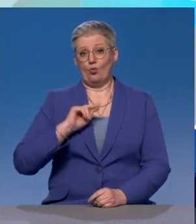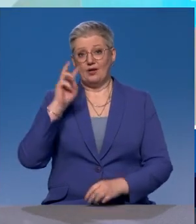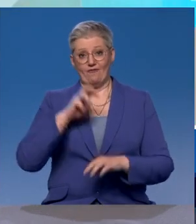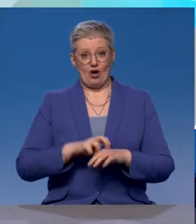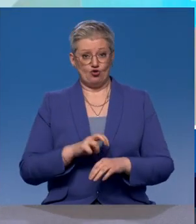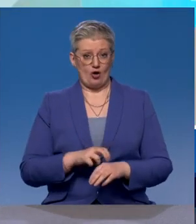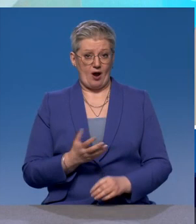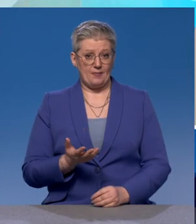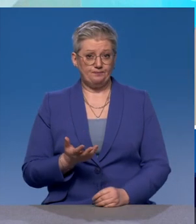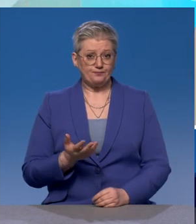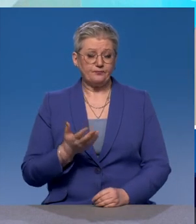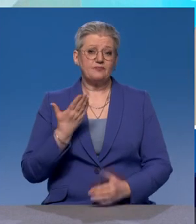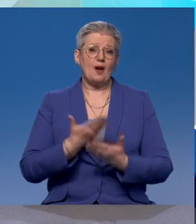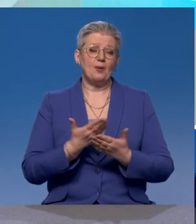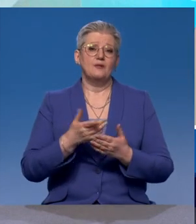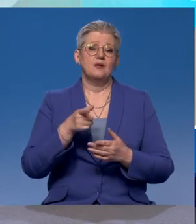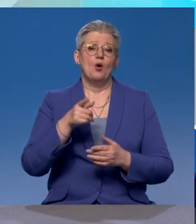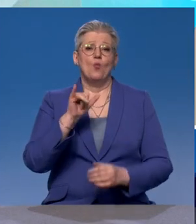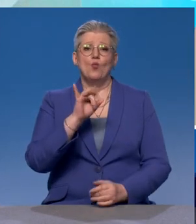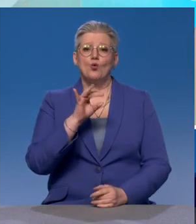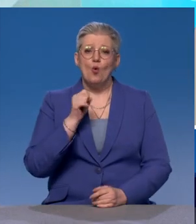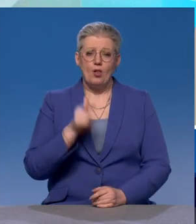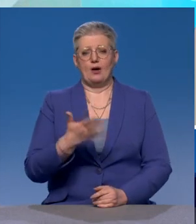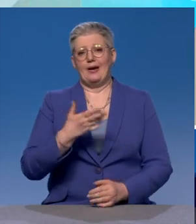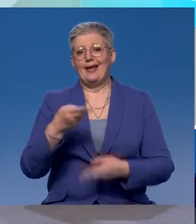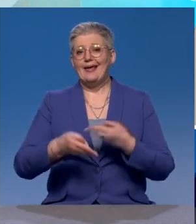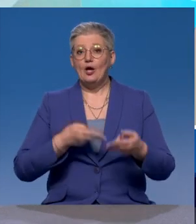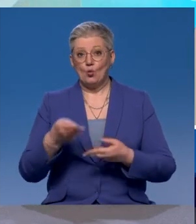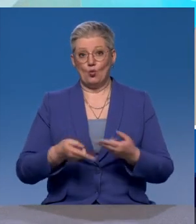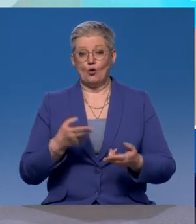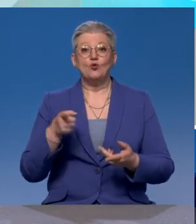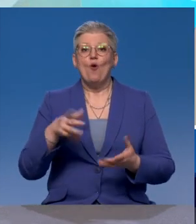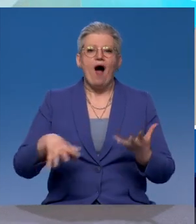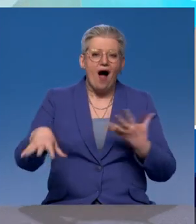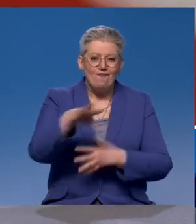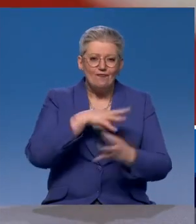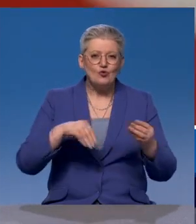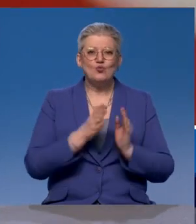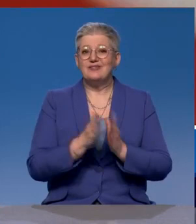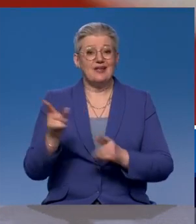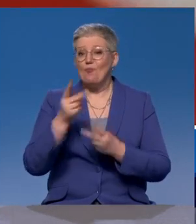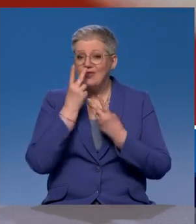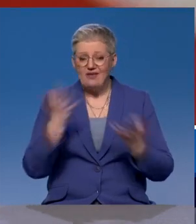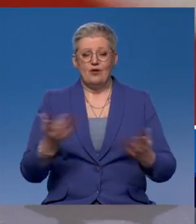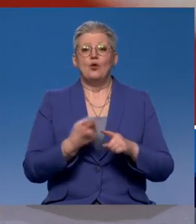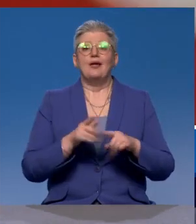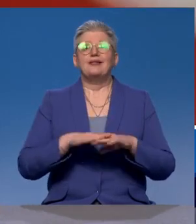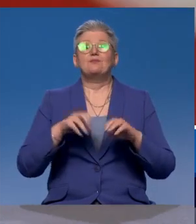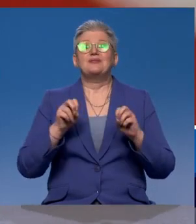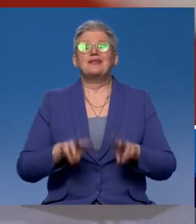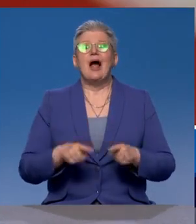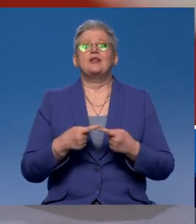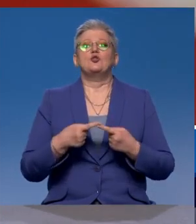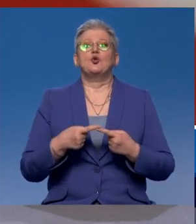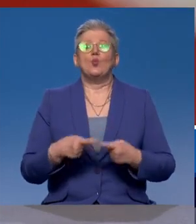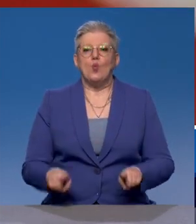врачами наверняка, там, урологами, там, еще хирургами. Но всю систему-то они не видят. Это другая профессия, другая специальность, понимаете? Специальность